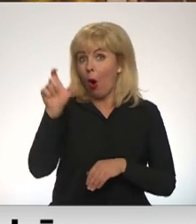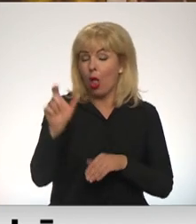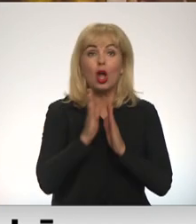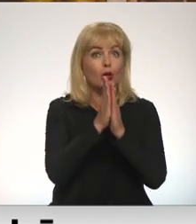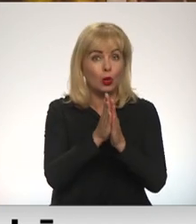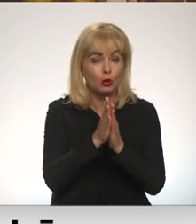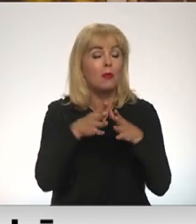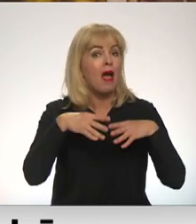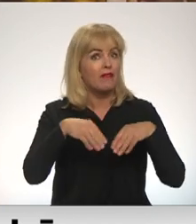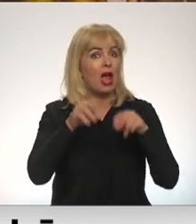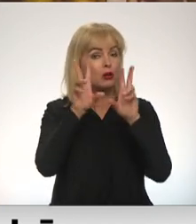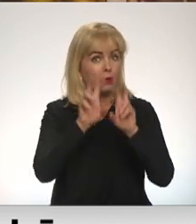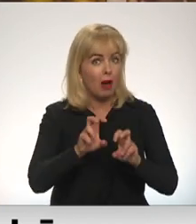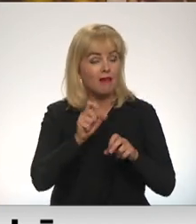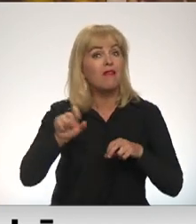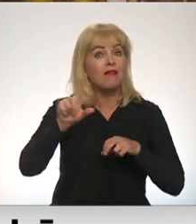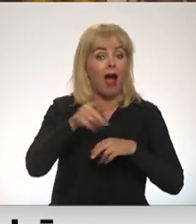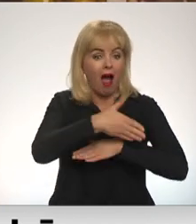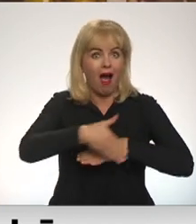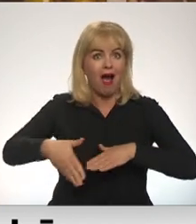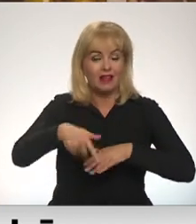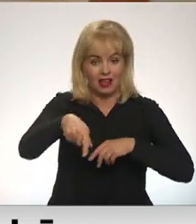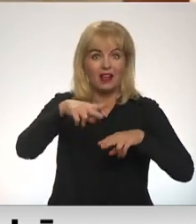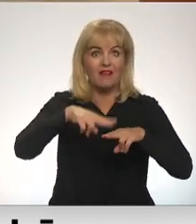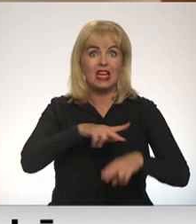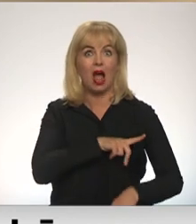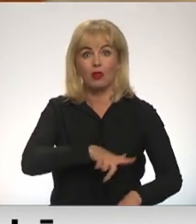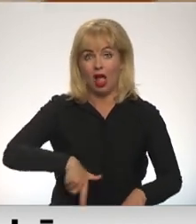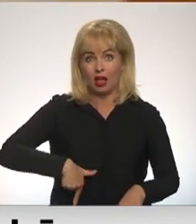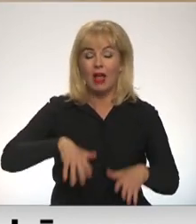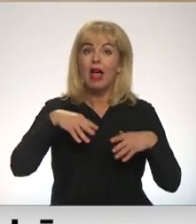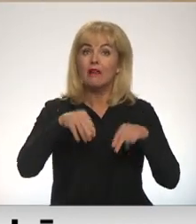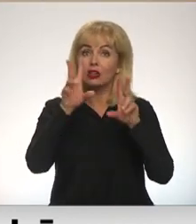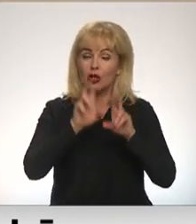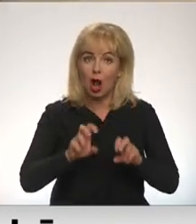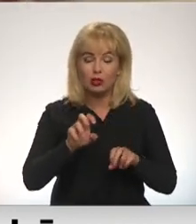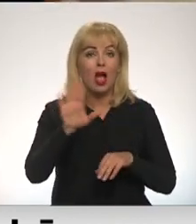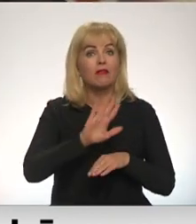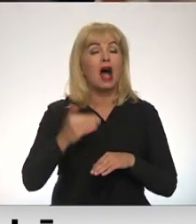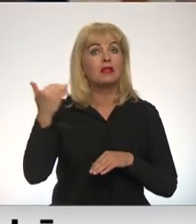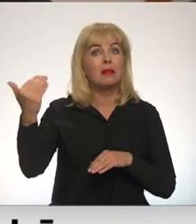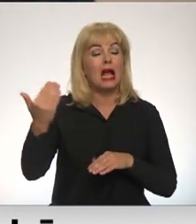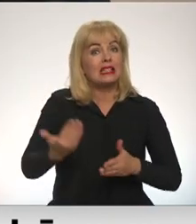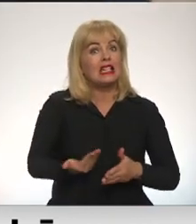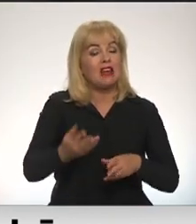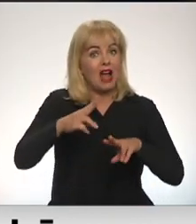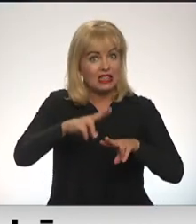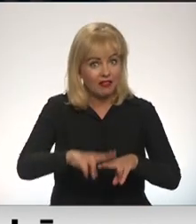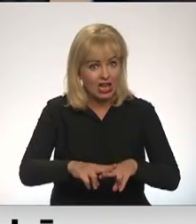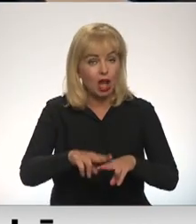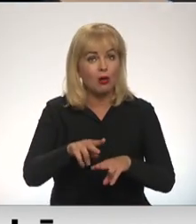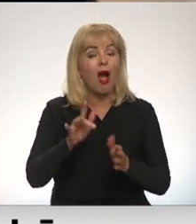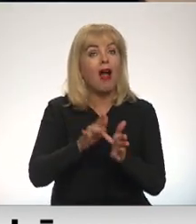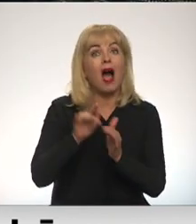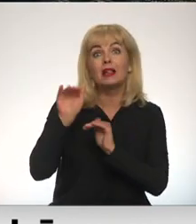veikusi kratīšanas vairākās adresēs Latvijā. Un kratīšanas veiktas vairāk Latvijas valsts piedrīgo dzīves vietās, kā arī kādā